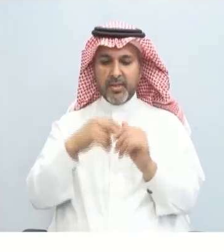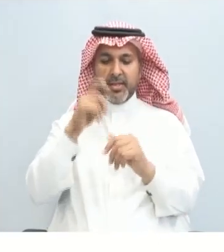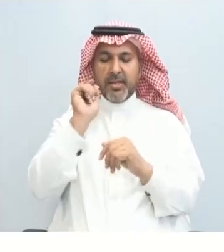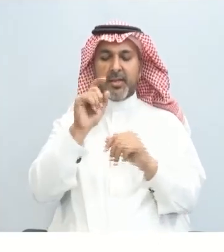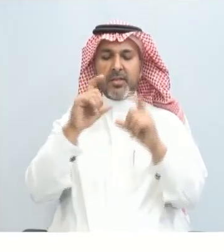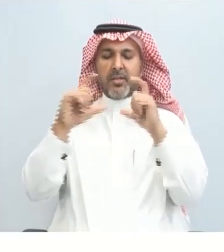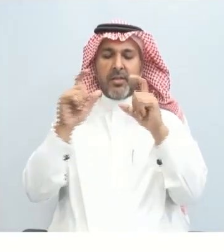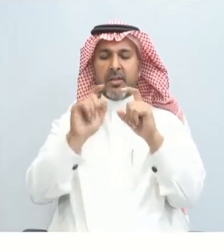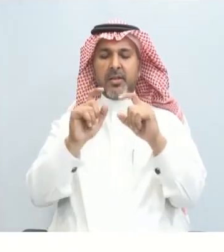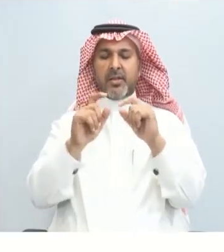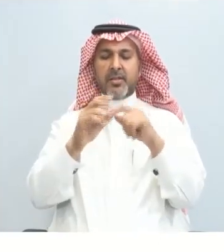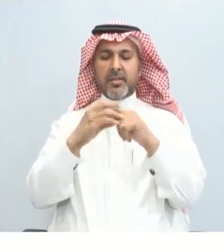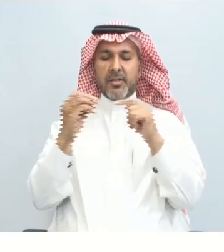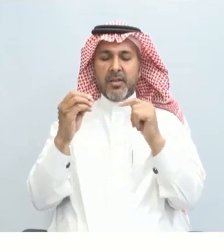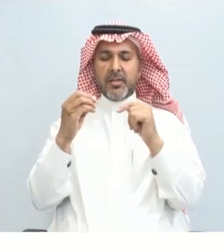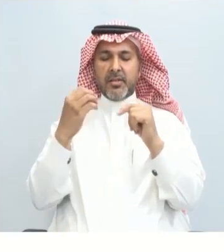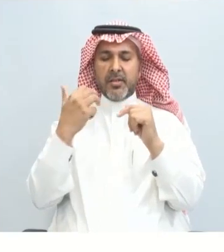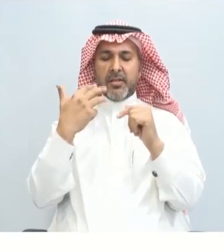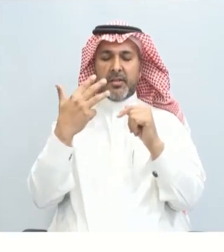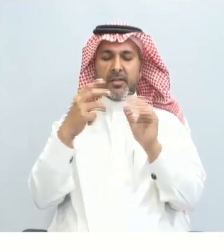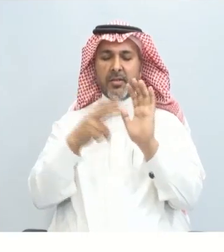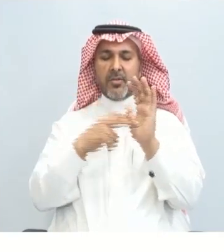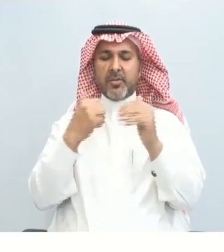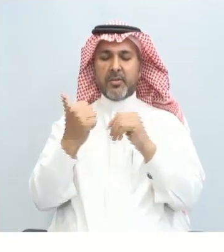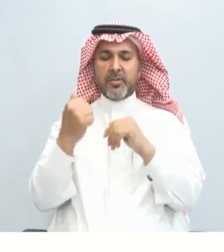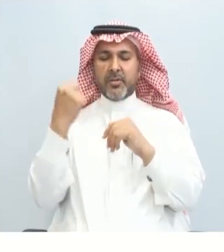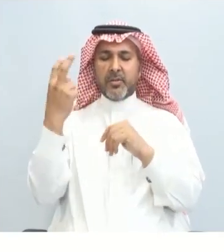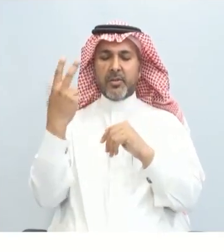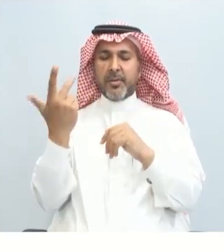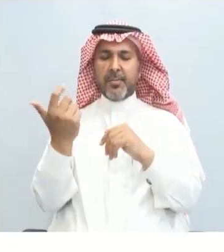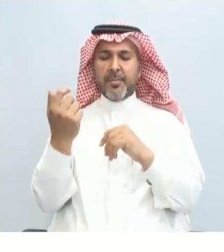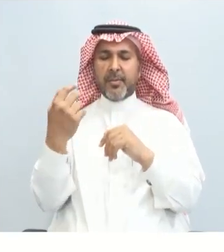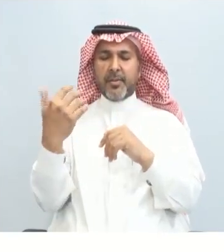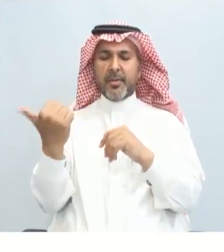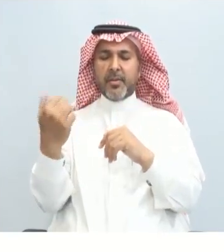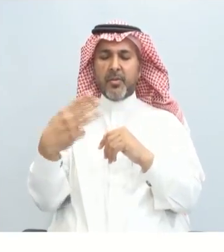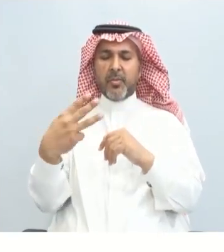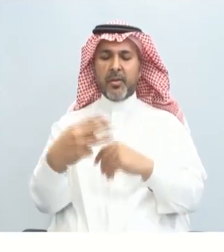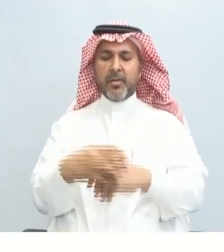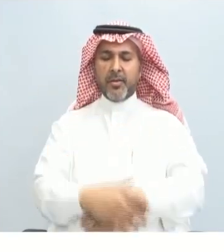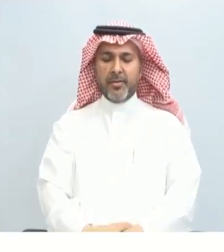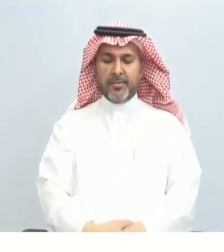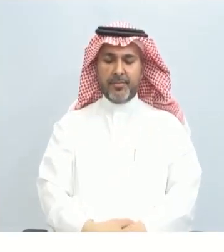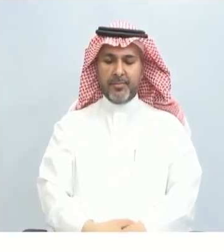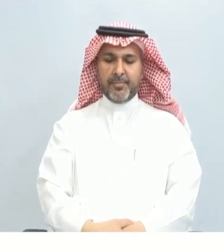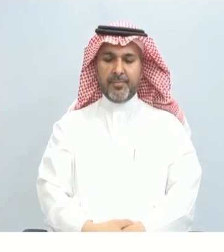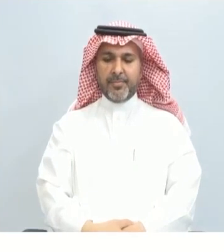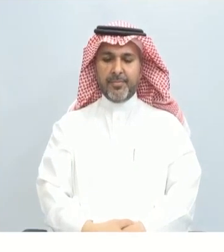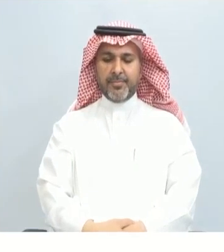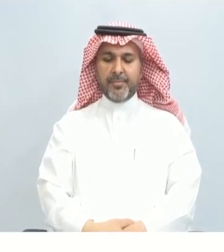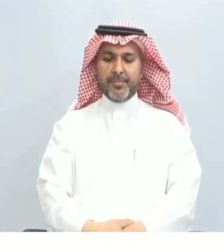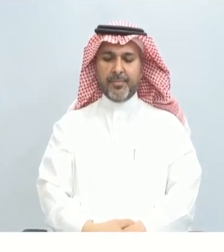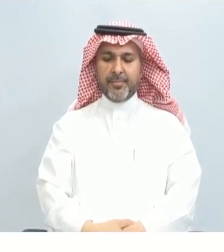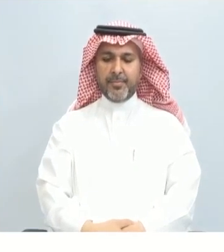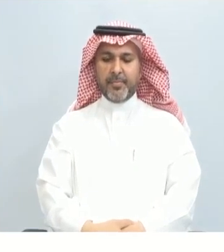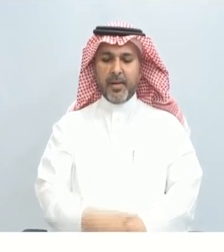اكس في اكس ناقص 9 وهنا 6 تربيع اللي هي بتصير كم بتصير 36 طبعا بحل المعادله هذه